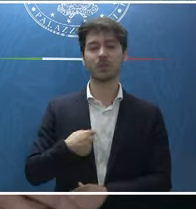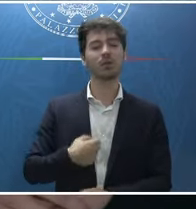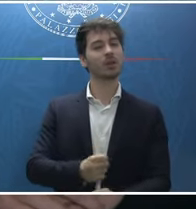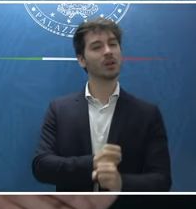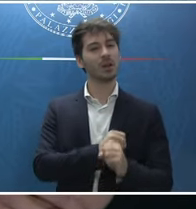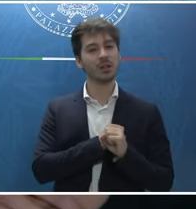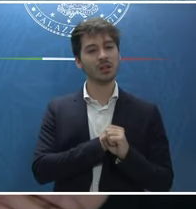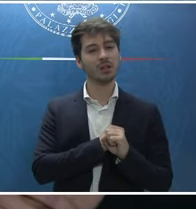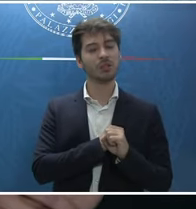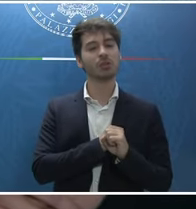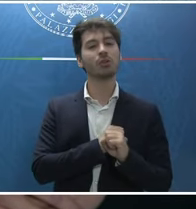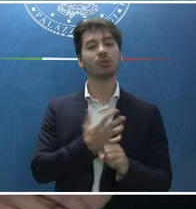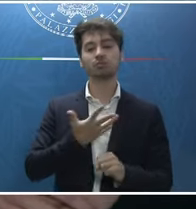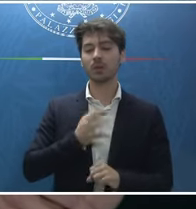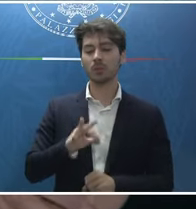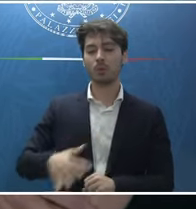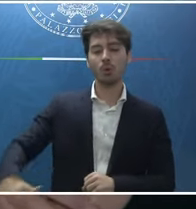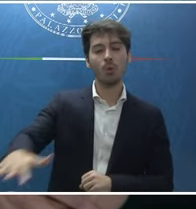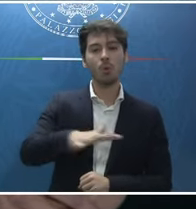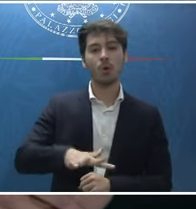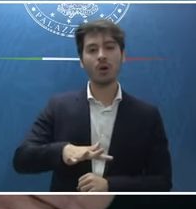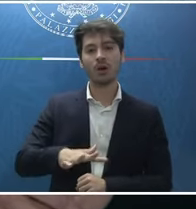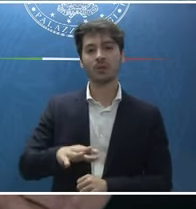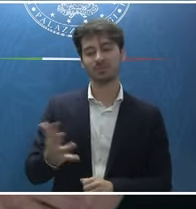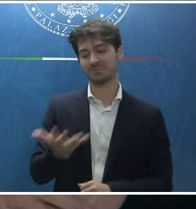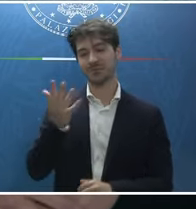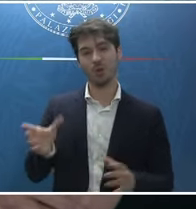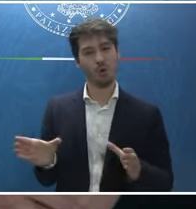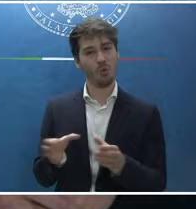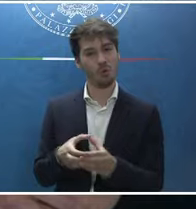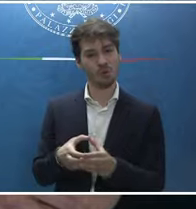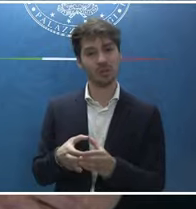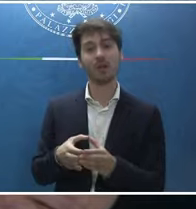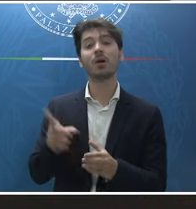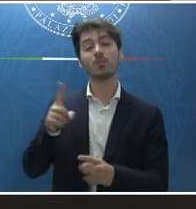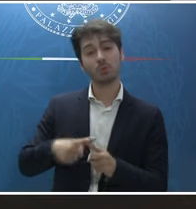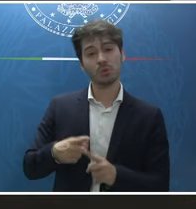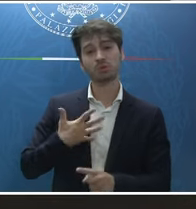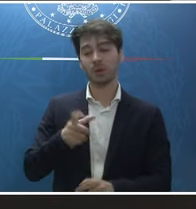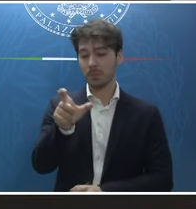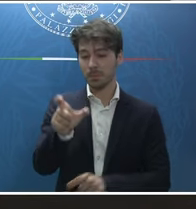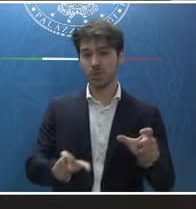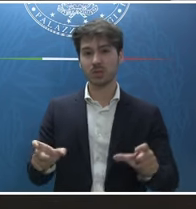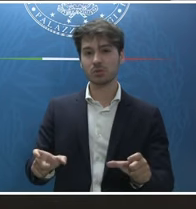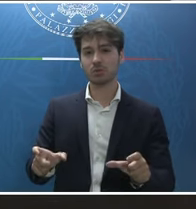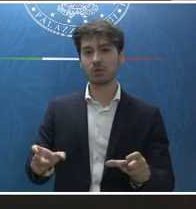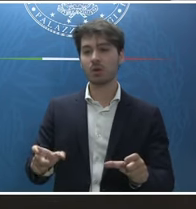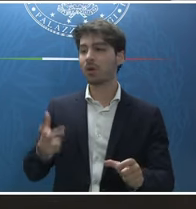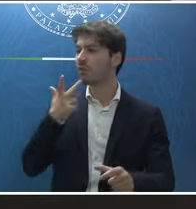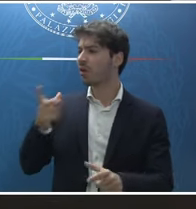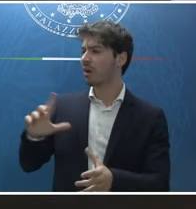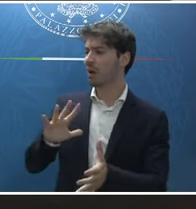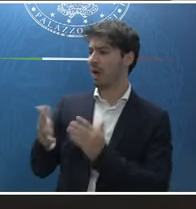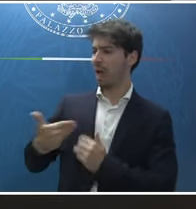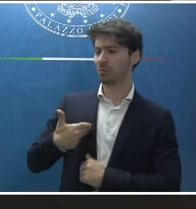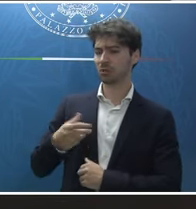avere scoperto che ci sono dei luoghi come la comunità e soprattutto delle persone che non vogliono cambiarmi,